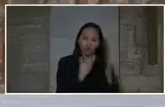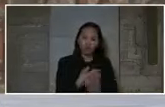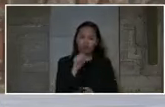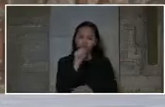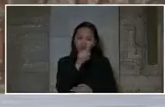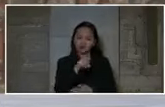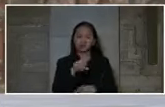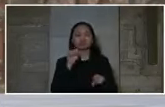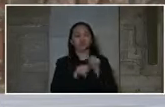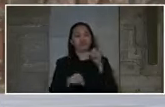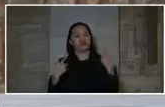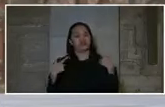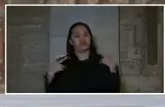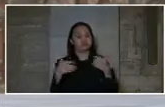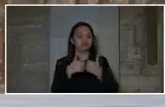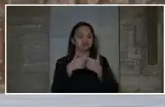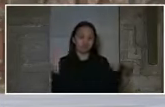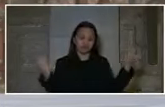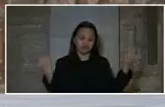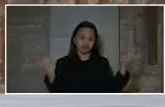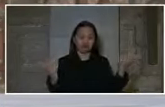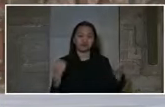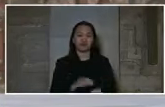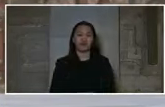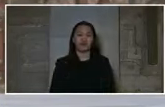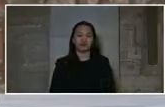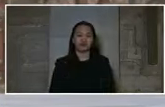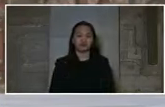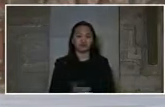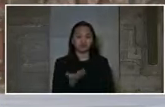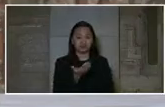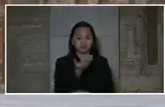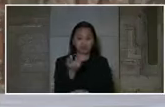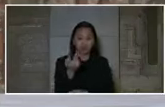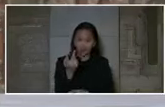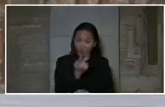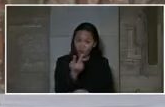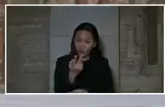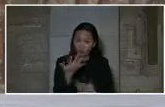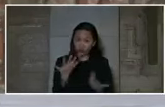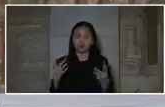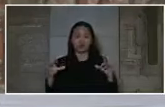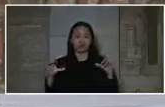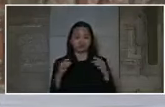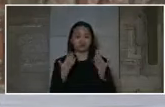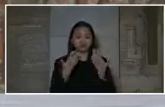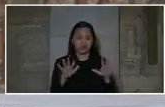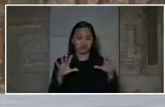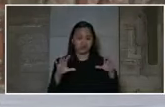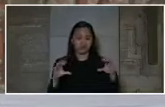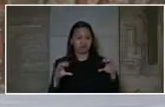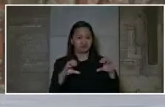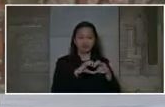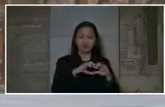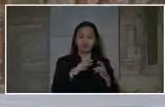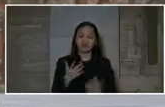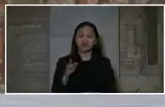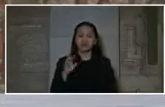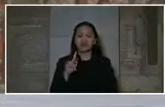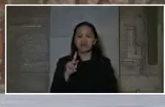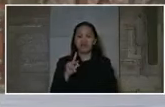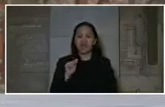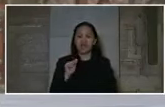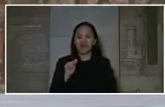Kaya nagkakahiwalay. By the way, nagkabalikan ba? No? Hindi ko alam eh. Ano